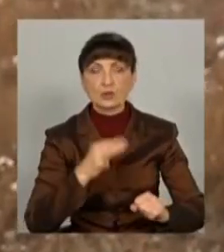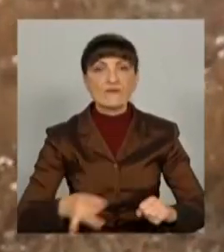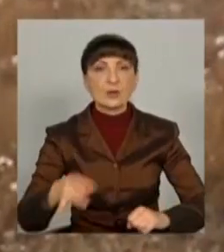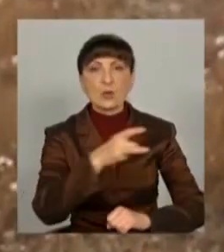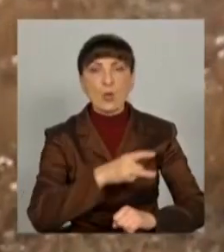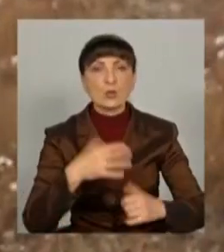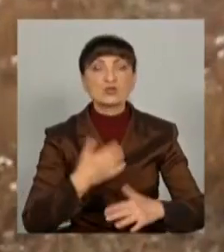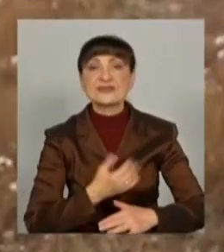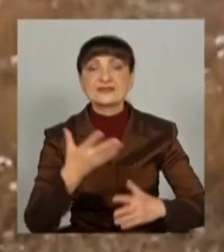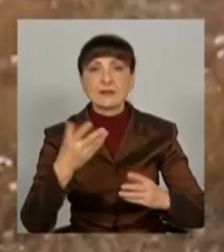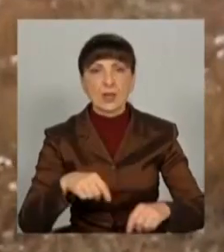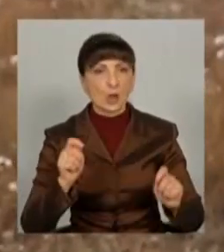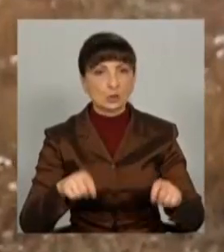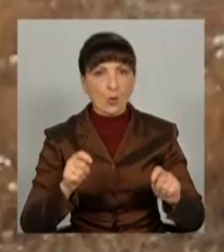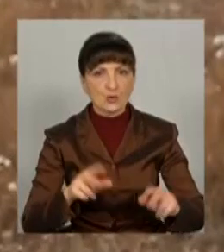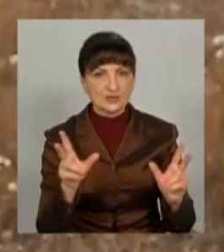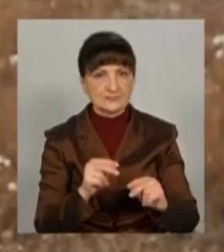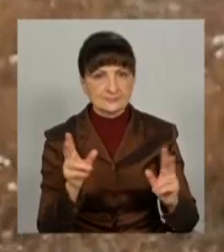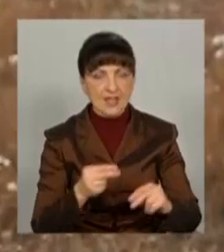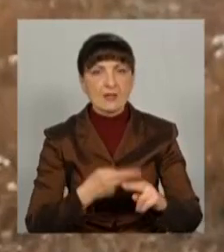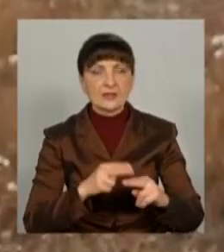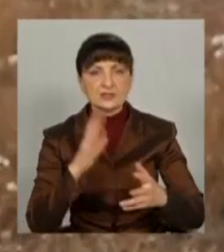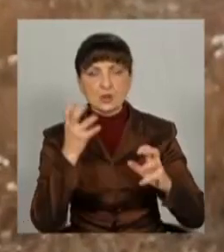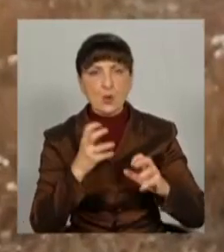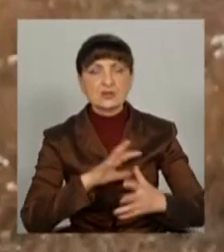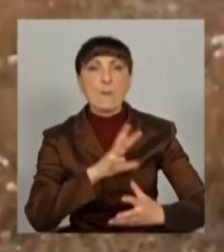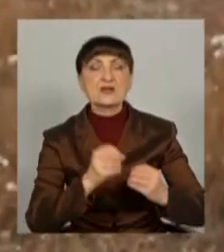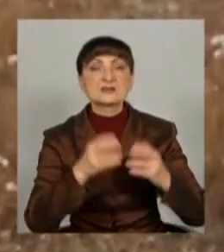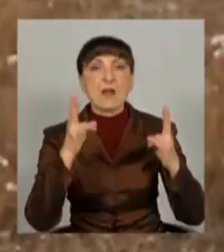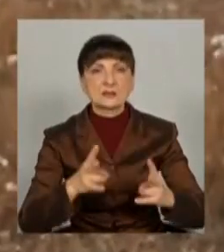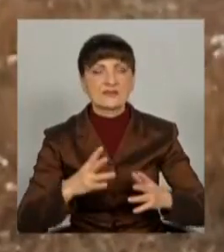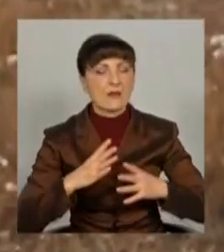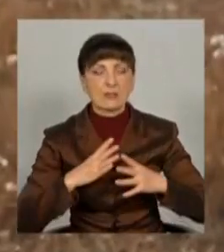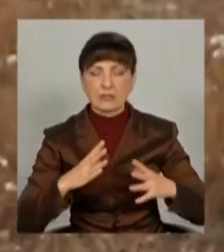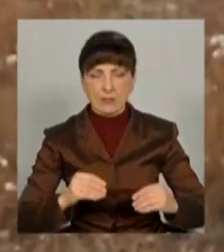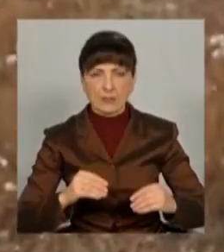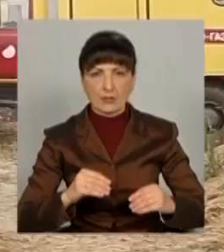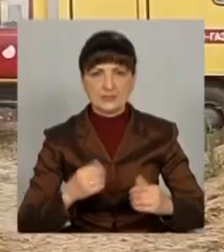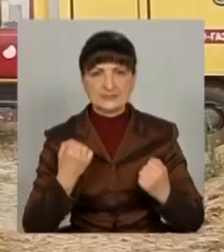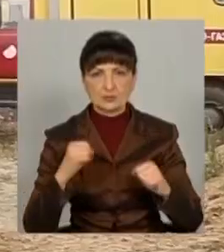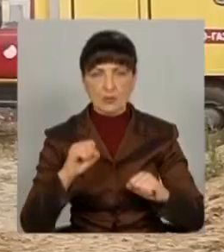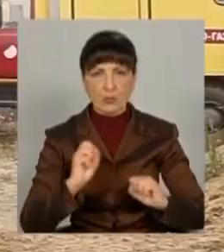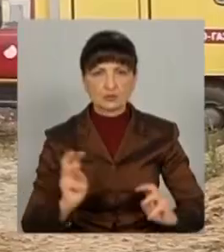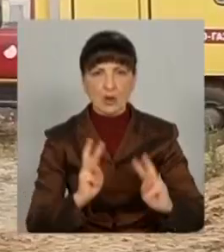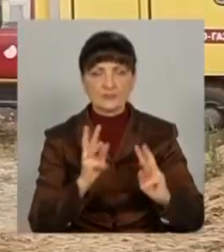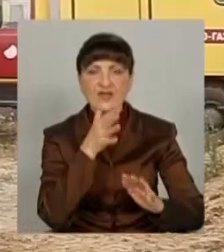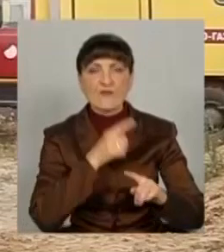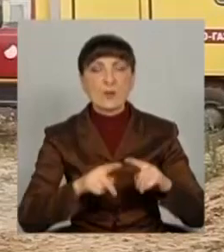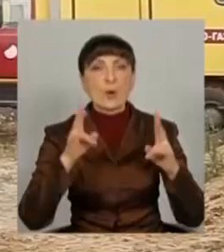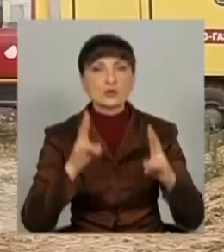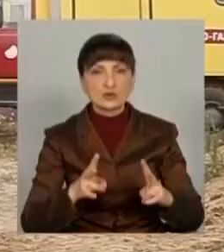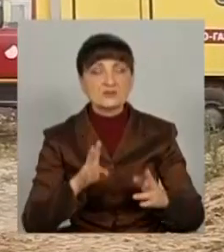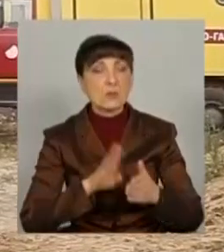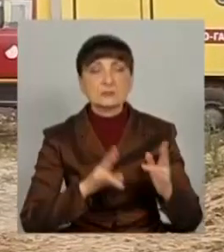вот уже несколько дней идут дожди, поэтому таких серьезных последствий, как пожар, удалось избежать. Во время происшествия обошлось